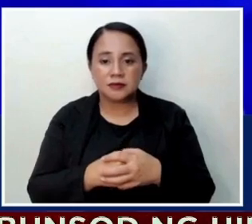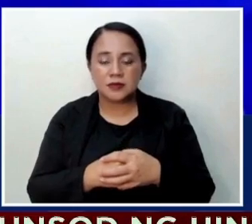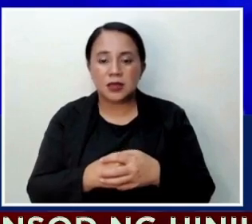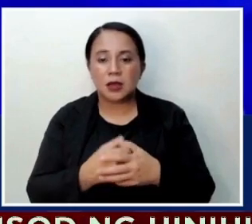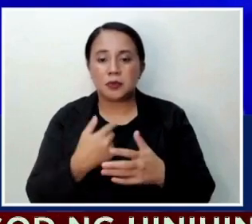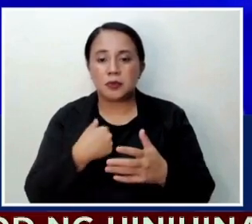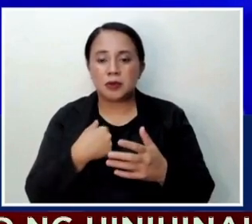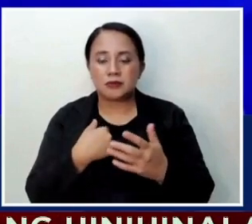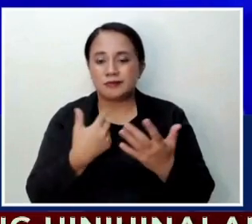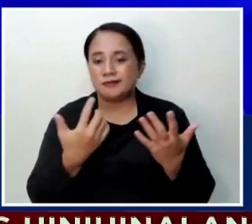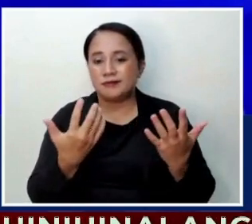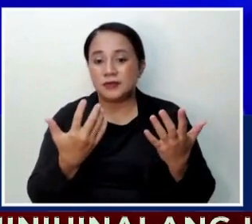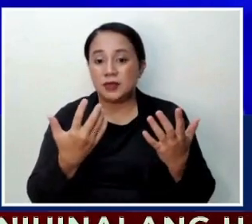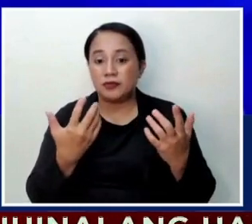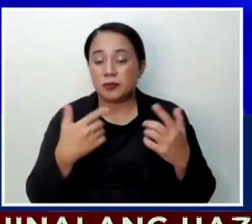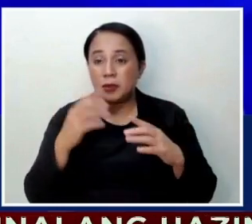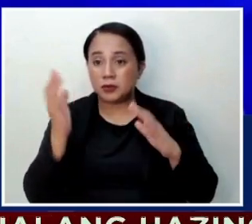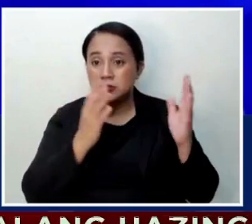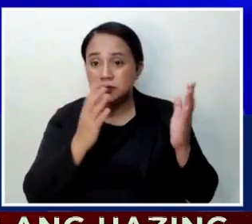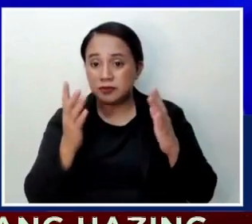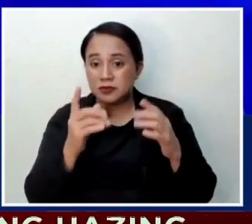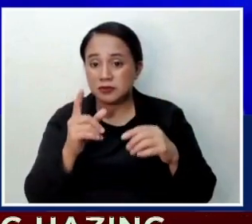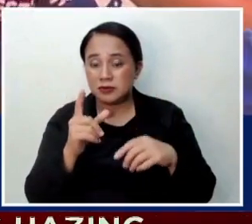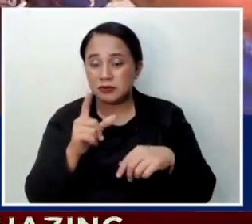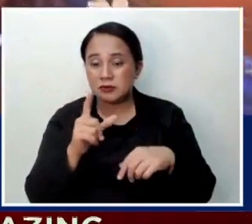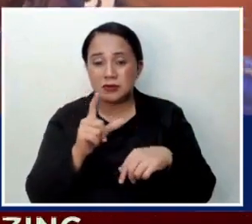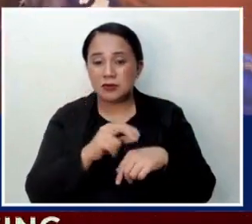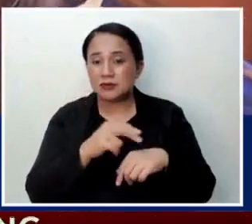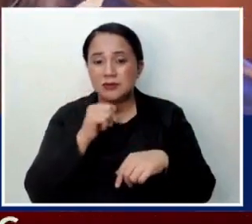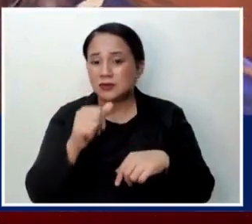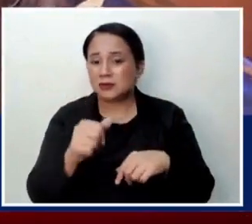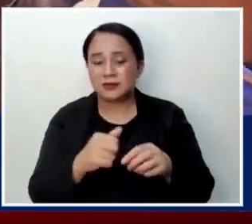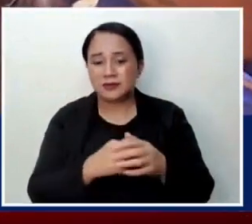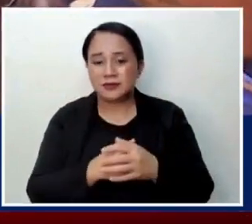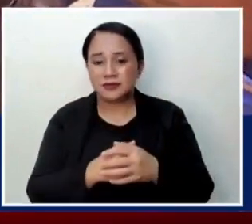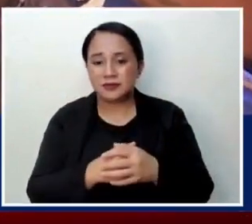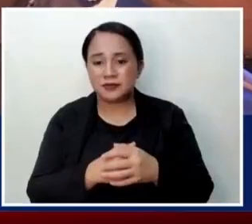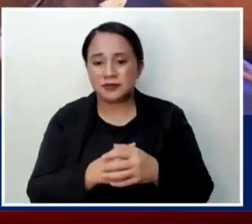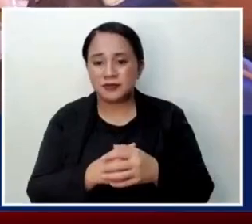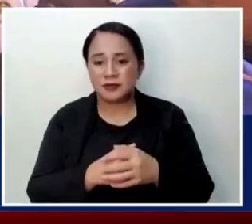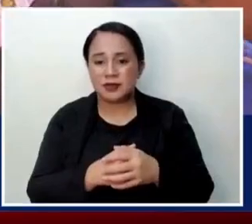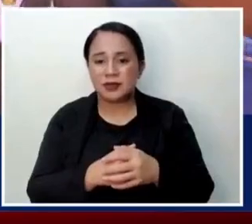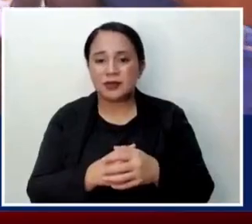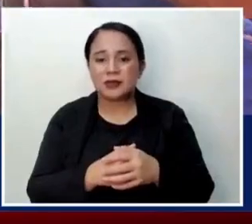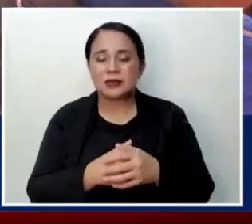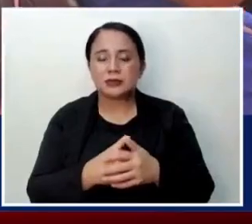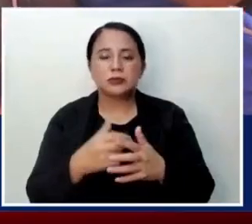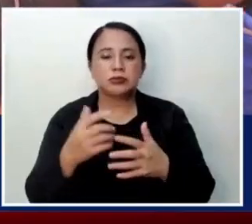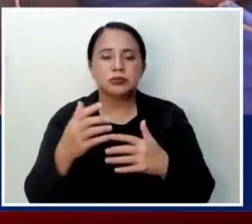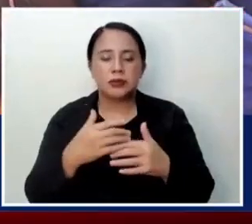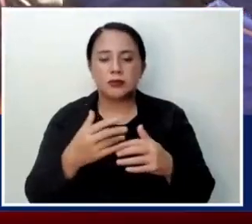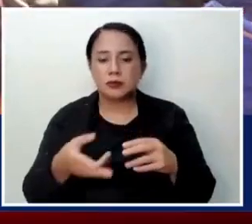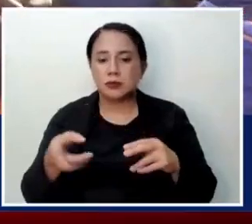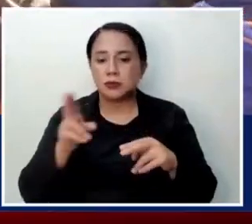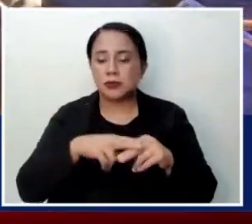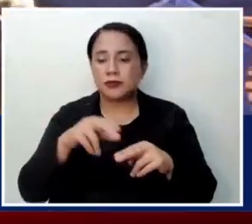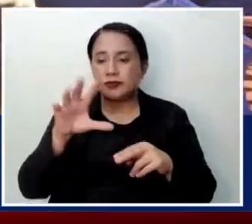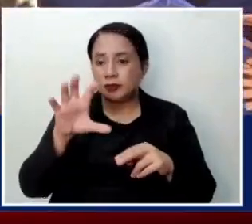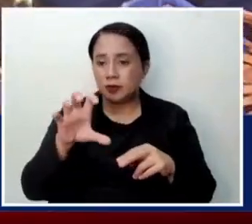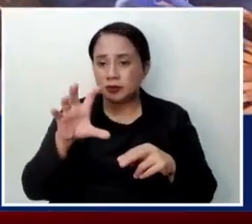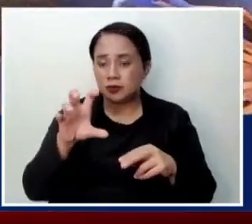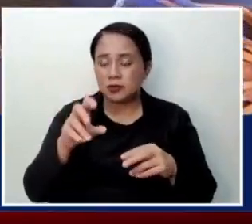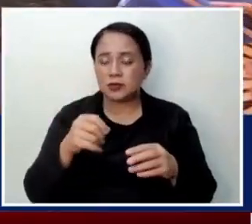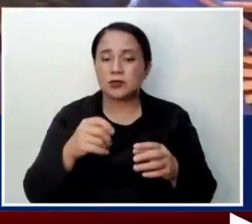ang pagpasok diyan sa pagsiservisyo ay hanap buhay. Hindi po. Samantala, kahit pa itinaas sa 500 pesos ang